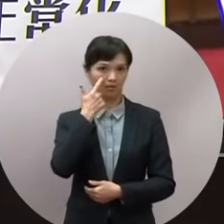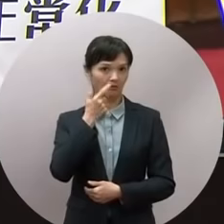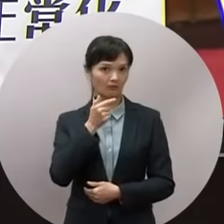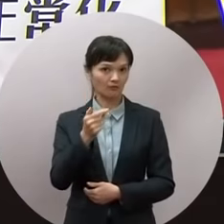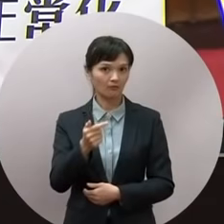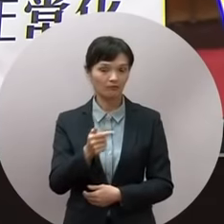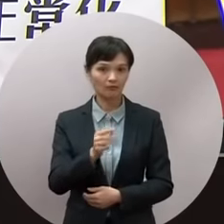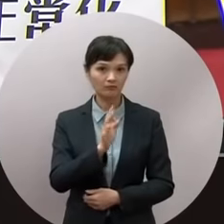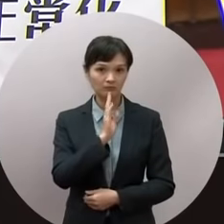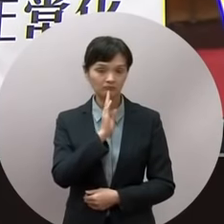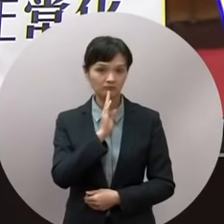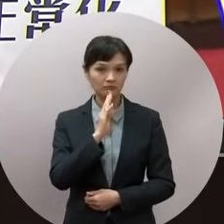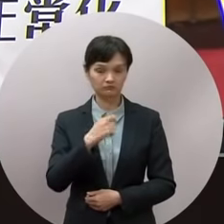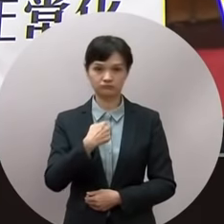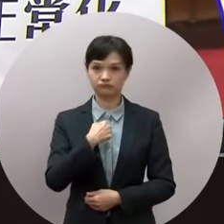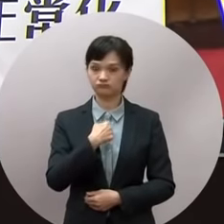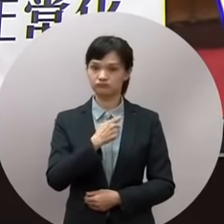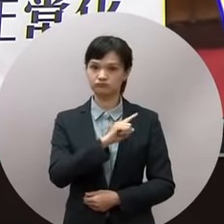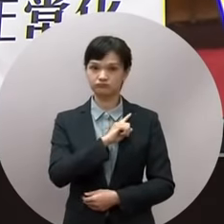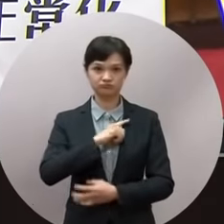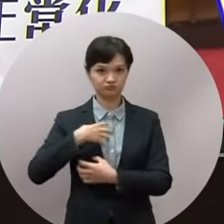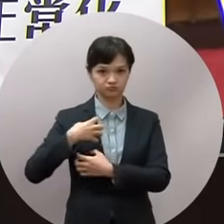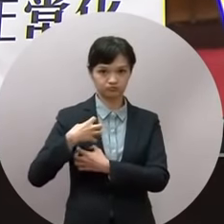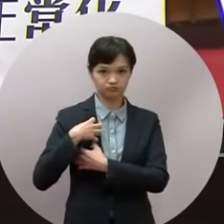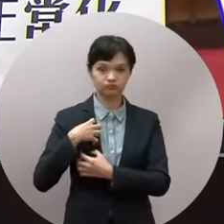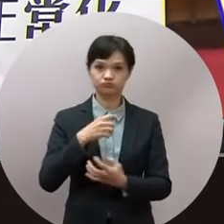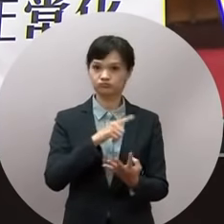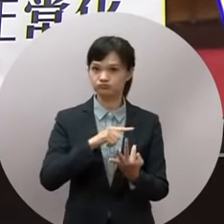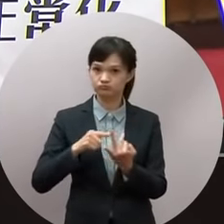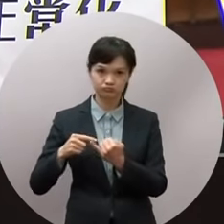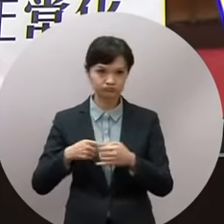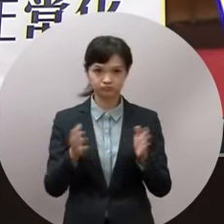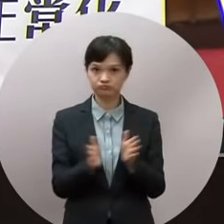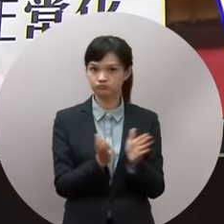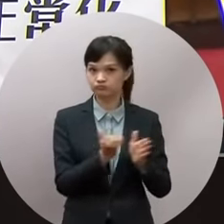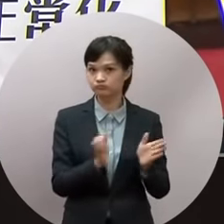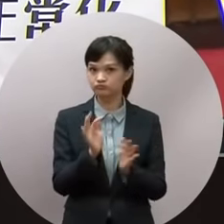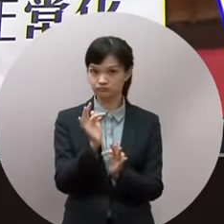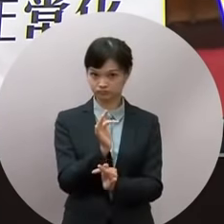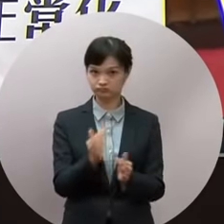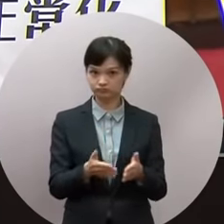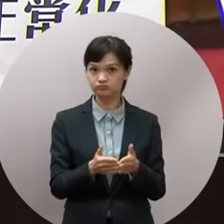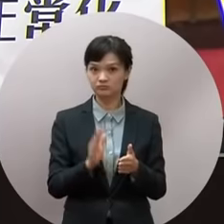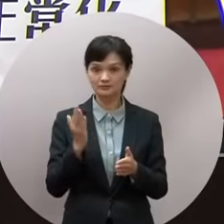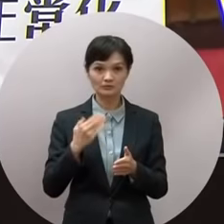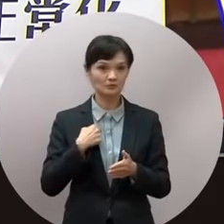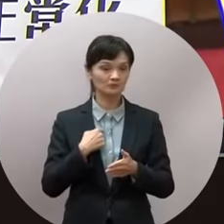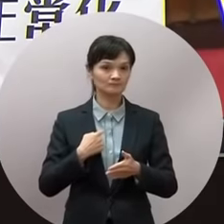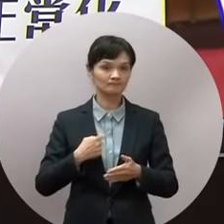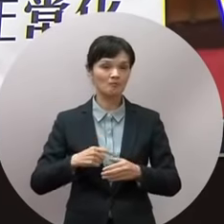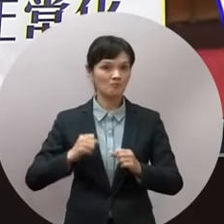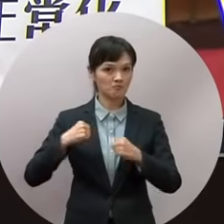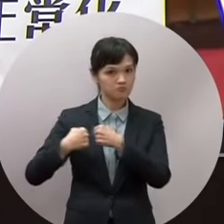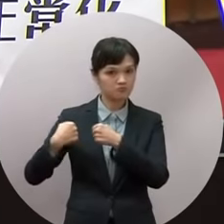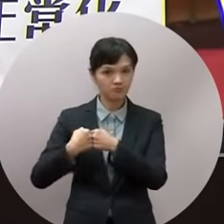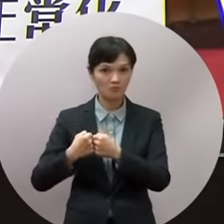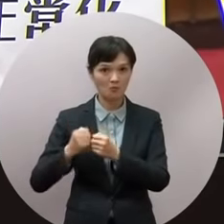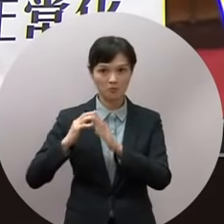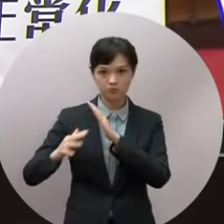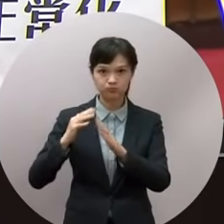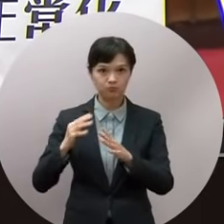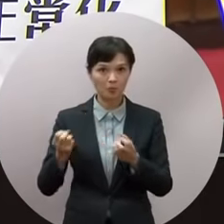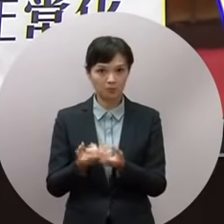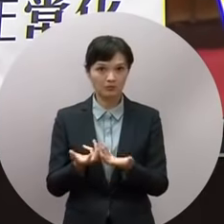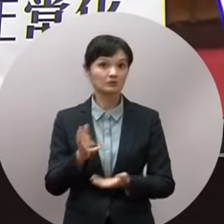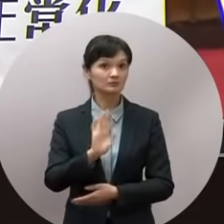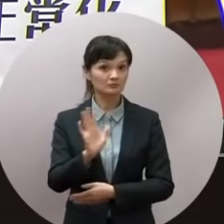也让我们的硬实力努力的去备战，但我们不求战，我们也不惧战。呵，